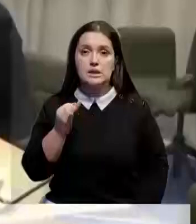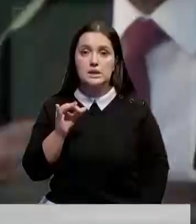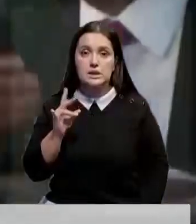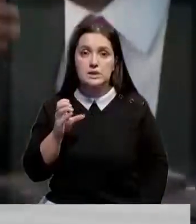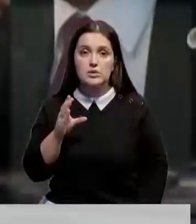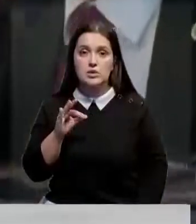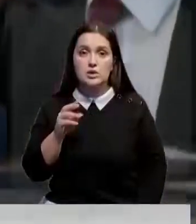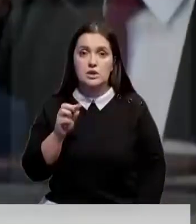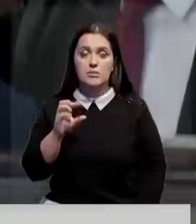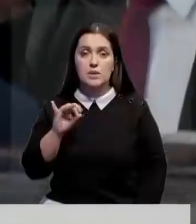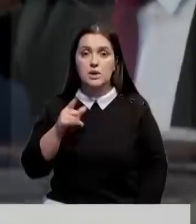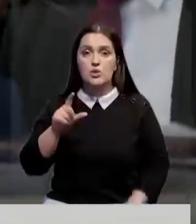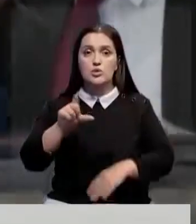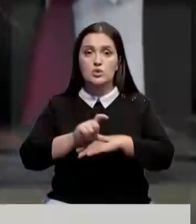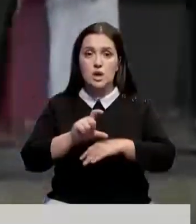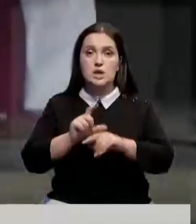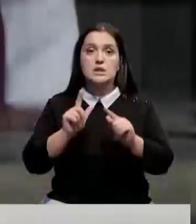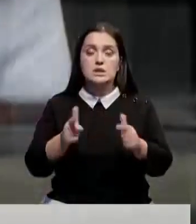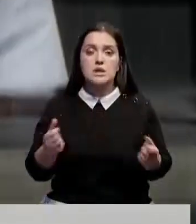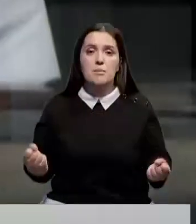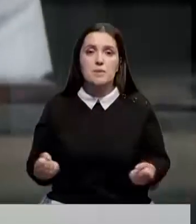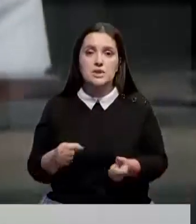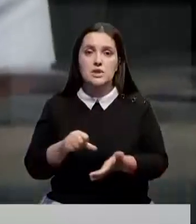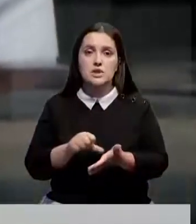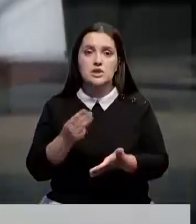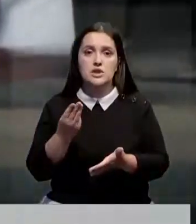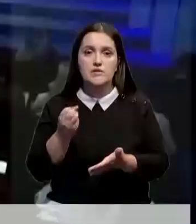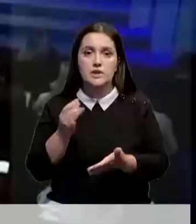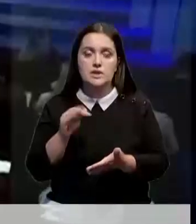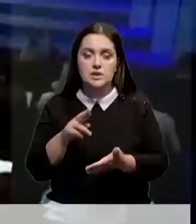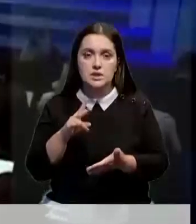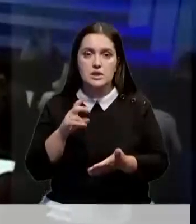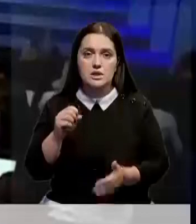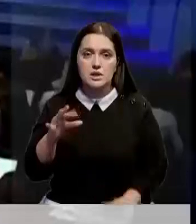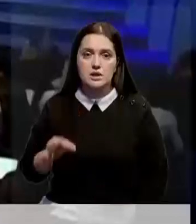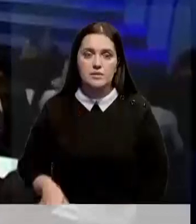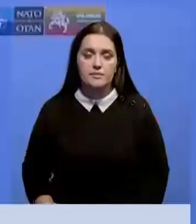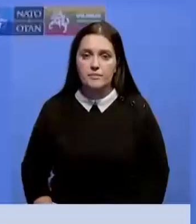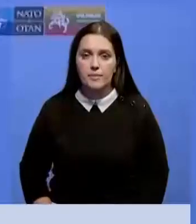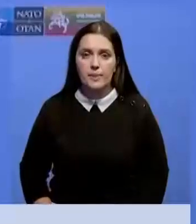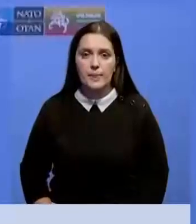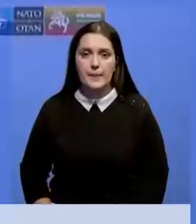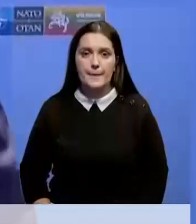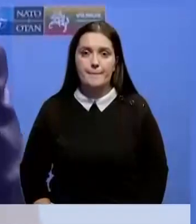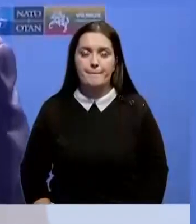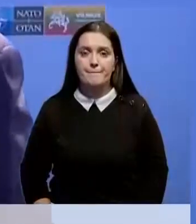Альянса Йенс Столтенберг сообщил, что Турция согласилась поддержать членство Швеции в НАТО.